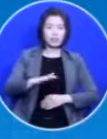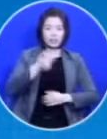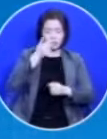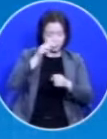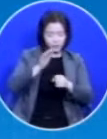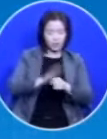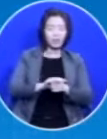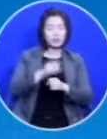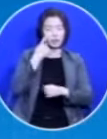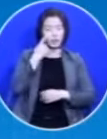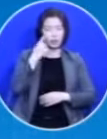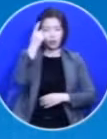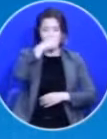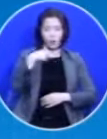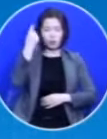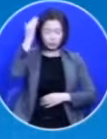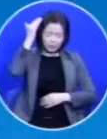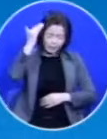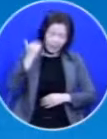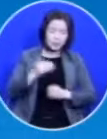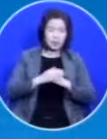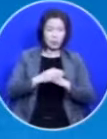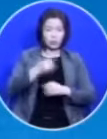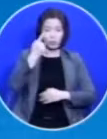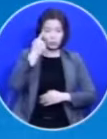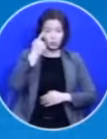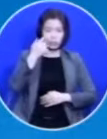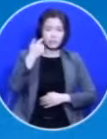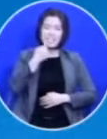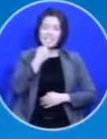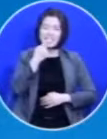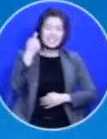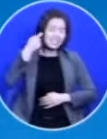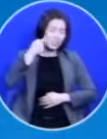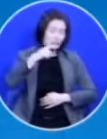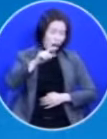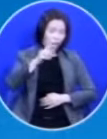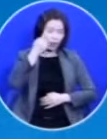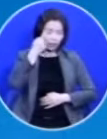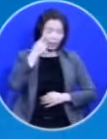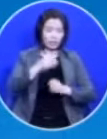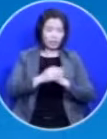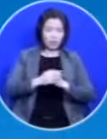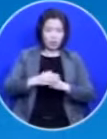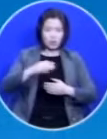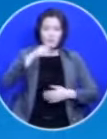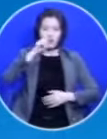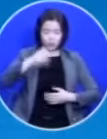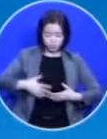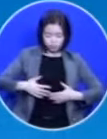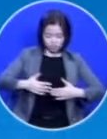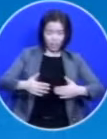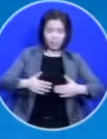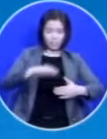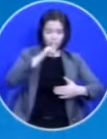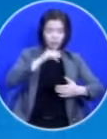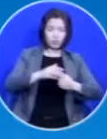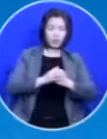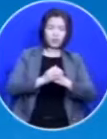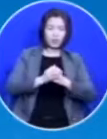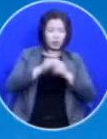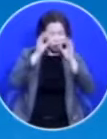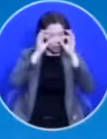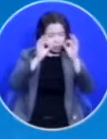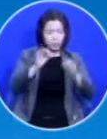막히더라 얼굴은 새카맣고 눈은 황달로 놀았고 복수는 차고 호기가